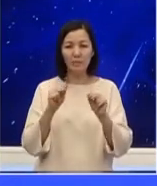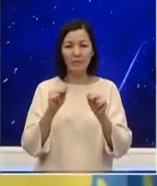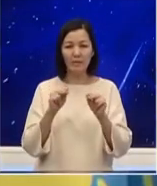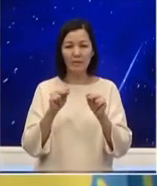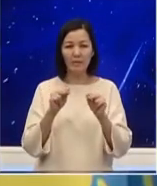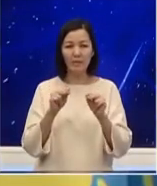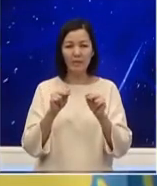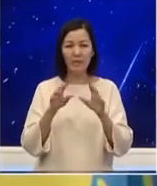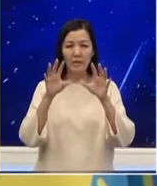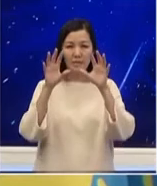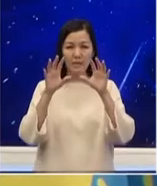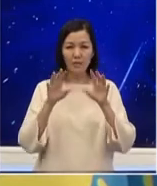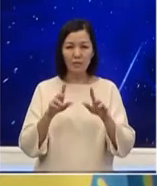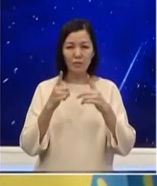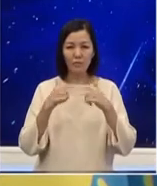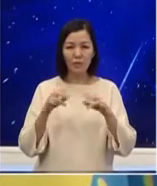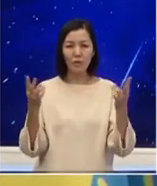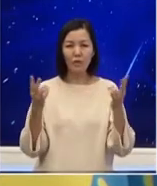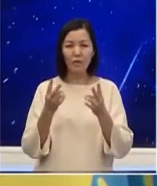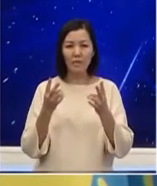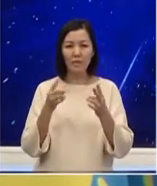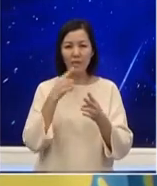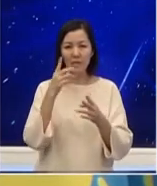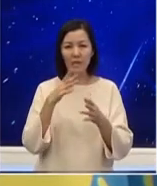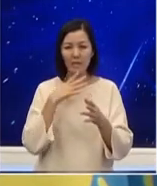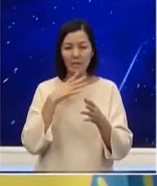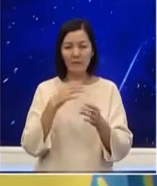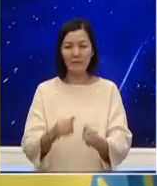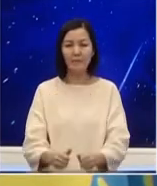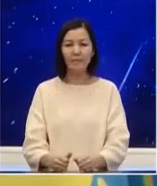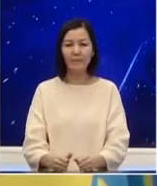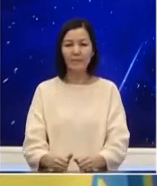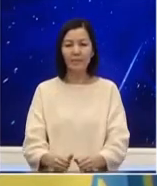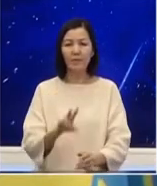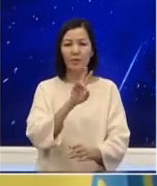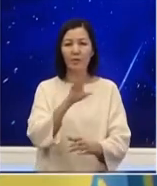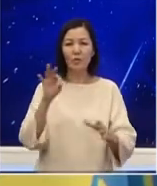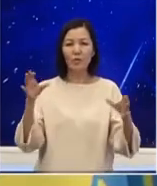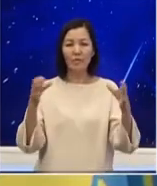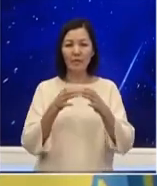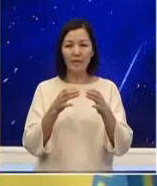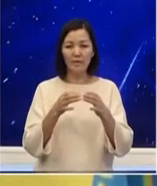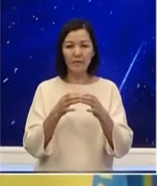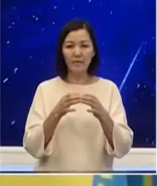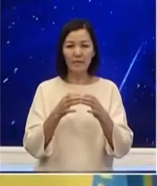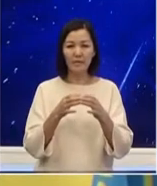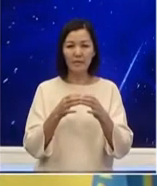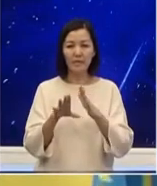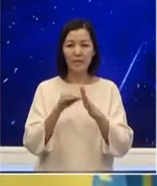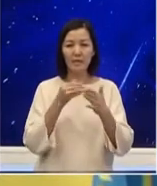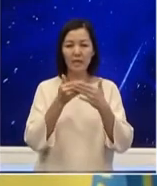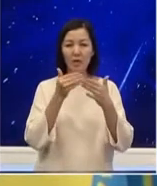тұрғыда заңды ұйымдастыру қажеттілігін атап өтті. Нұр Отан партиясының сайлау